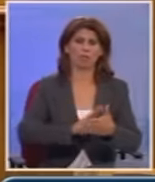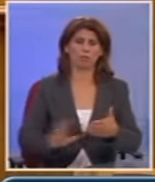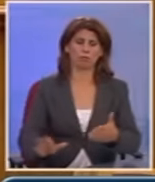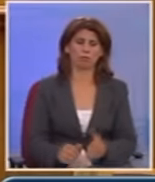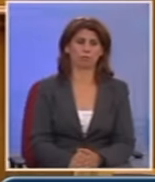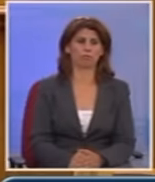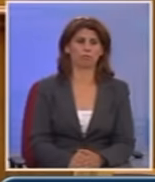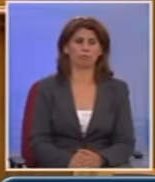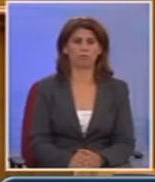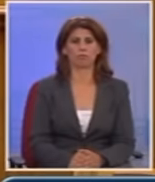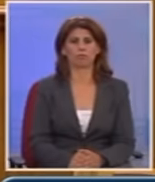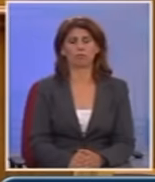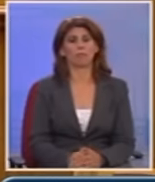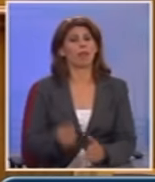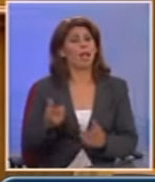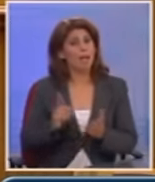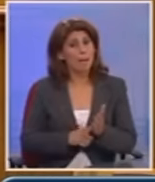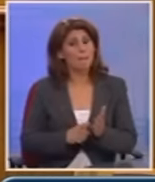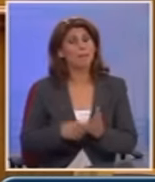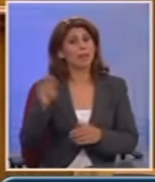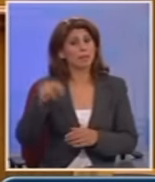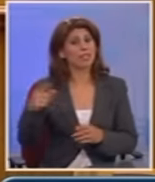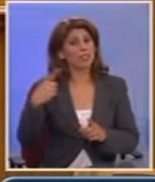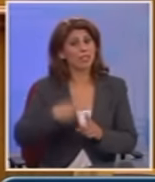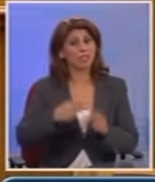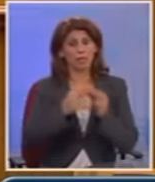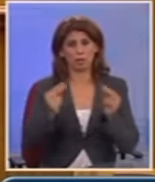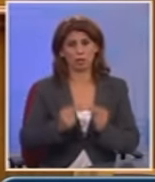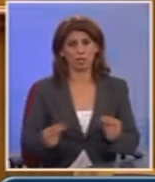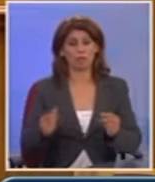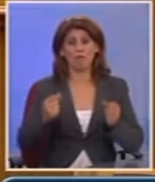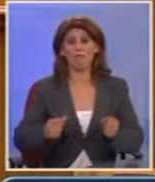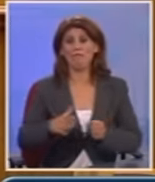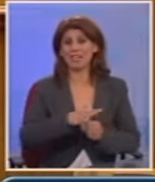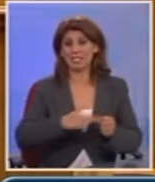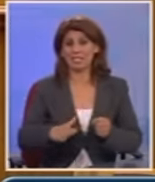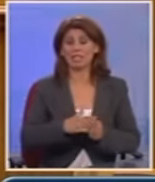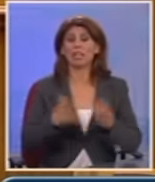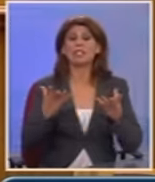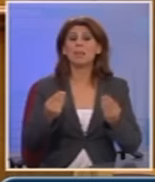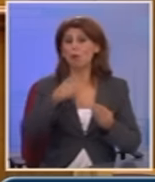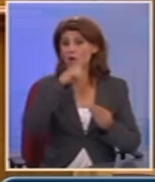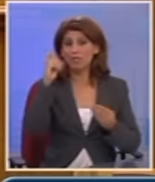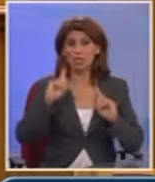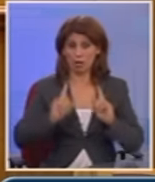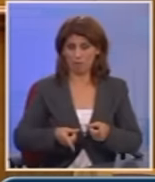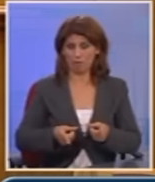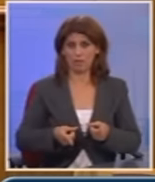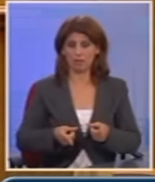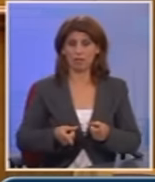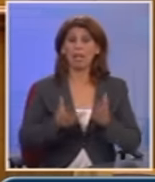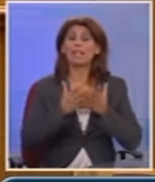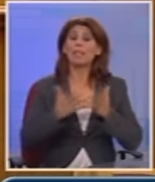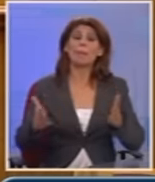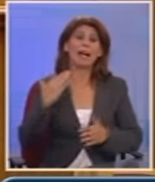να αξιοποιήσετε τα θετικά αποτελέσματα που βασίστηκαν σε πολύ δύσκολες αποφάσεις και